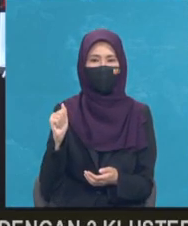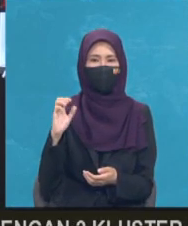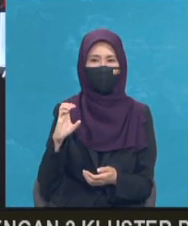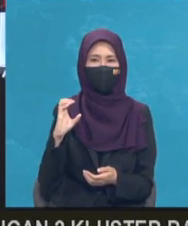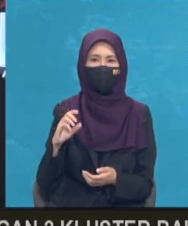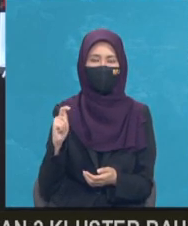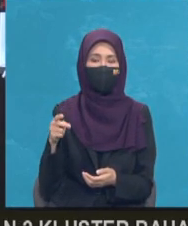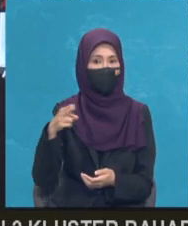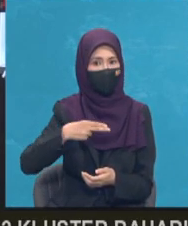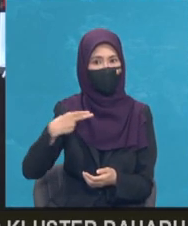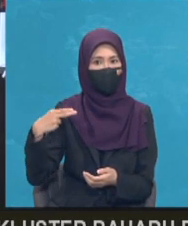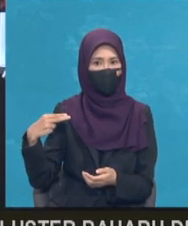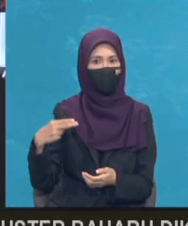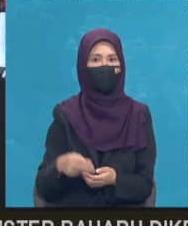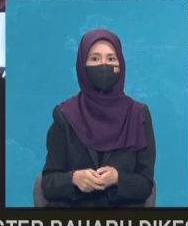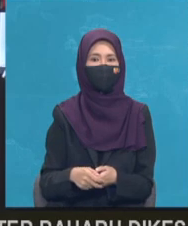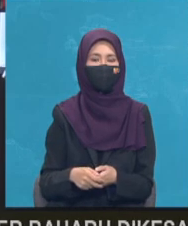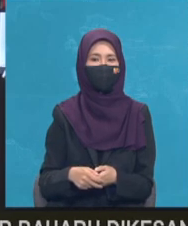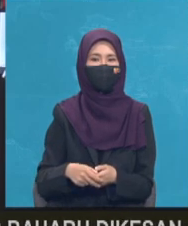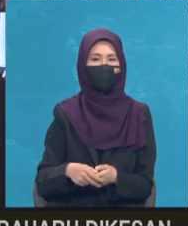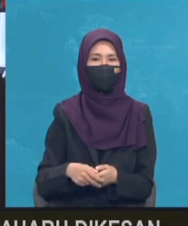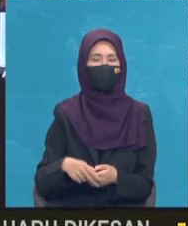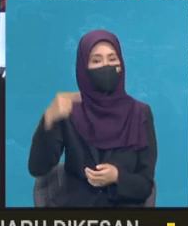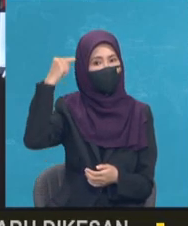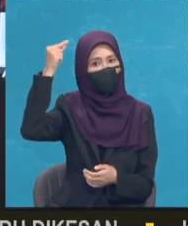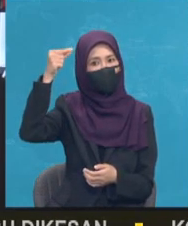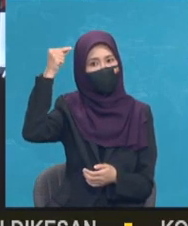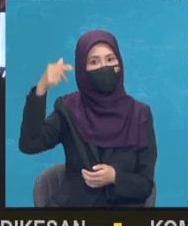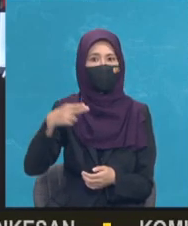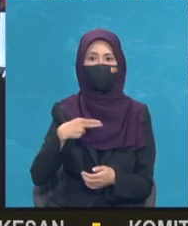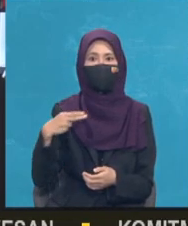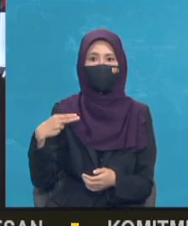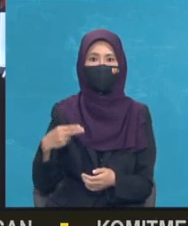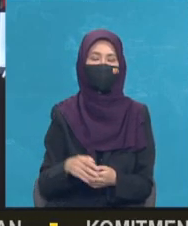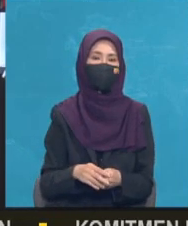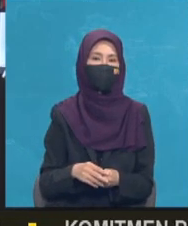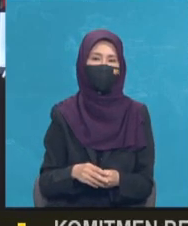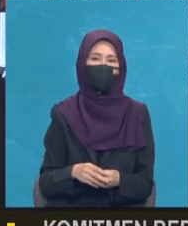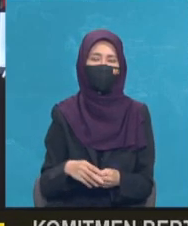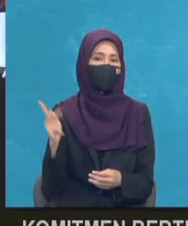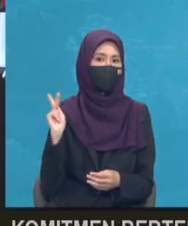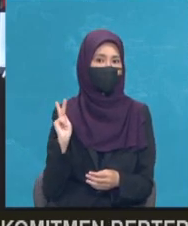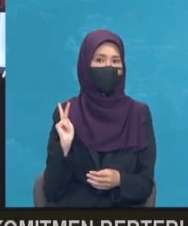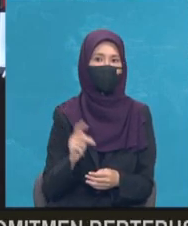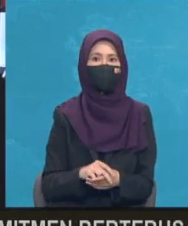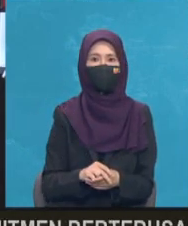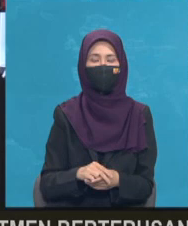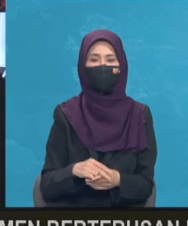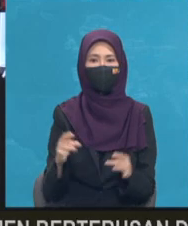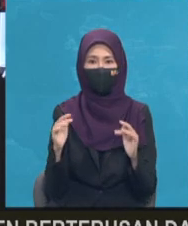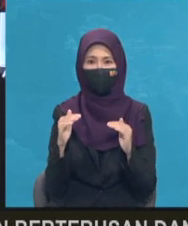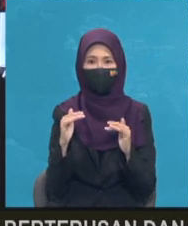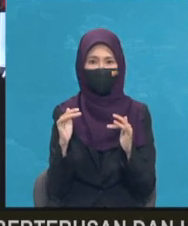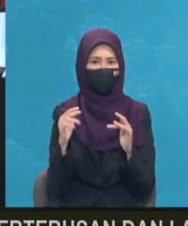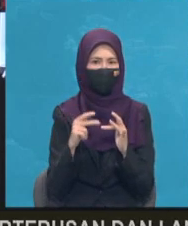Indonesia kerajaan Indonesia menjadi Host bagi masyarakat MC ke-22 mereka misalnya times I've 23